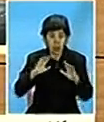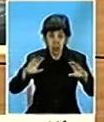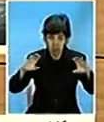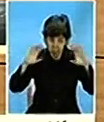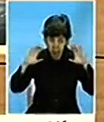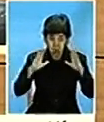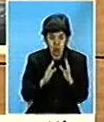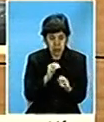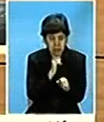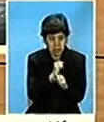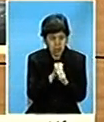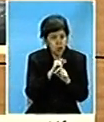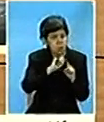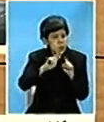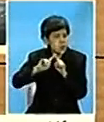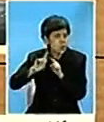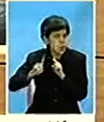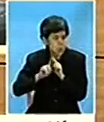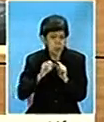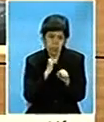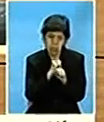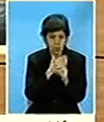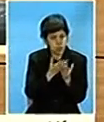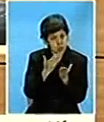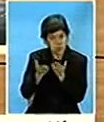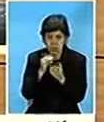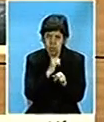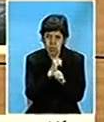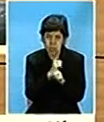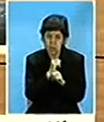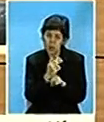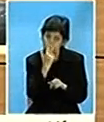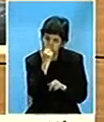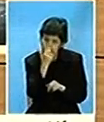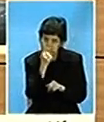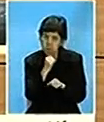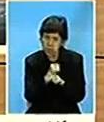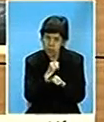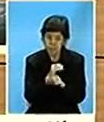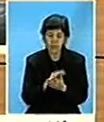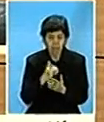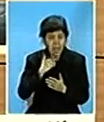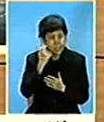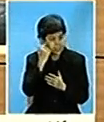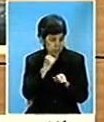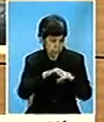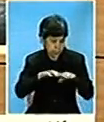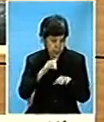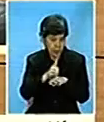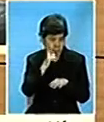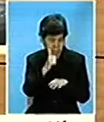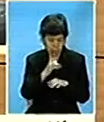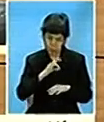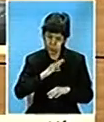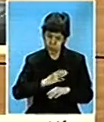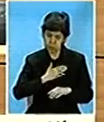และเจ้าหน้าที่ของรัฐทุกหน่วยงานได้ใช้จ่ายเงินด้วยความระมัดระวังด้วยความคิดที่รอบคอบใช้วิญญา